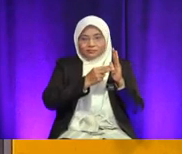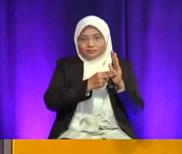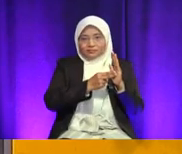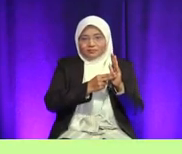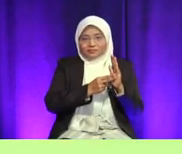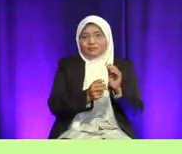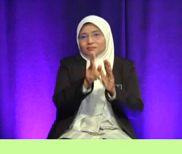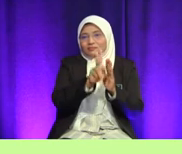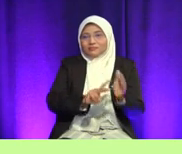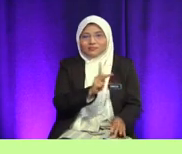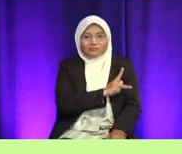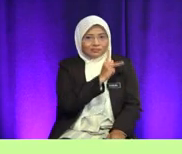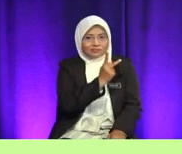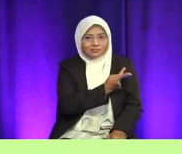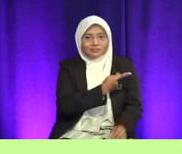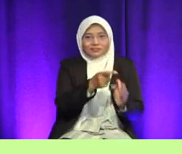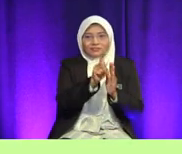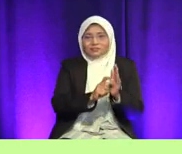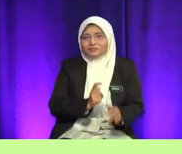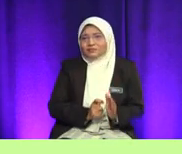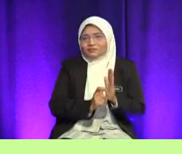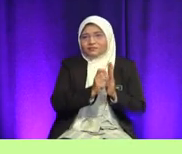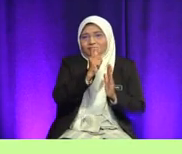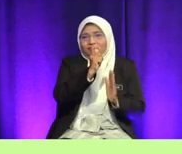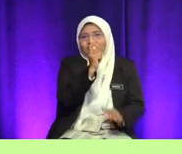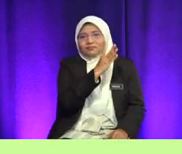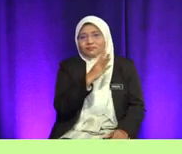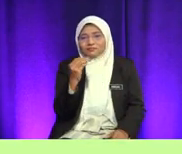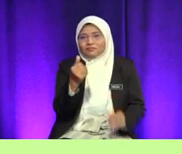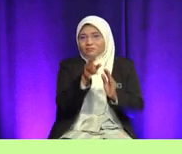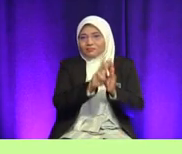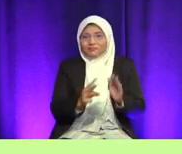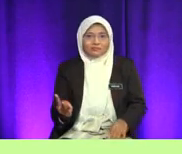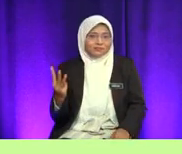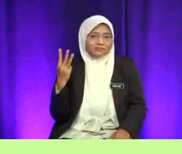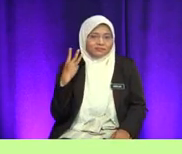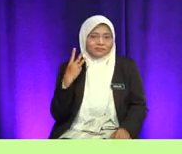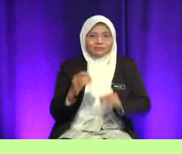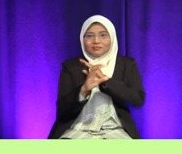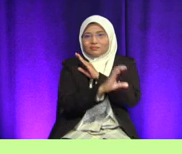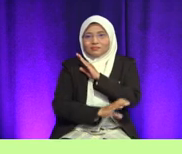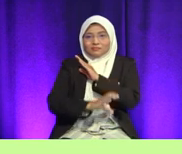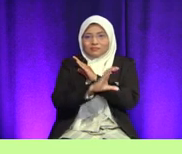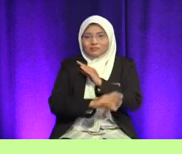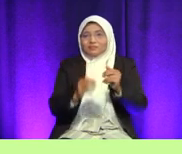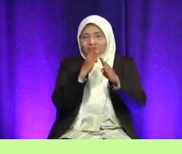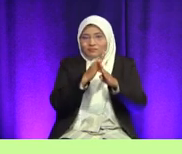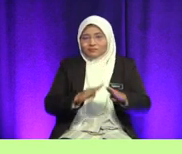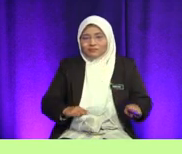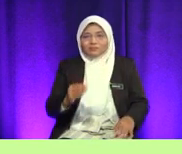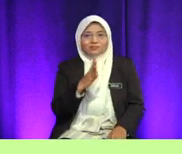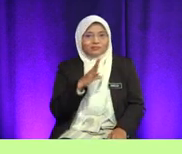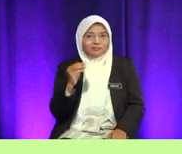kekuasaan tertinggi dan kewibawaan sebuah negara yang bebas serta mempunyai hak